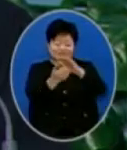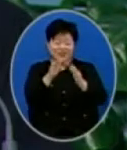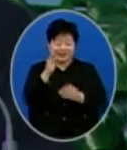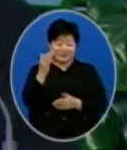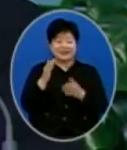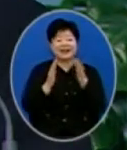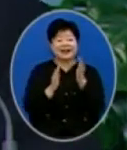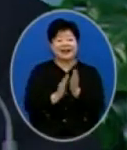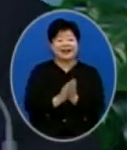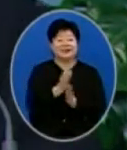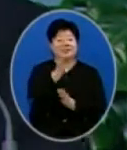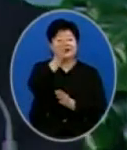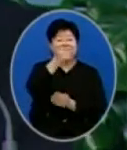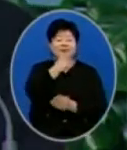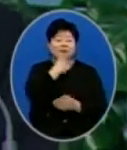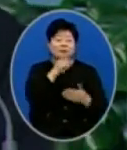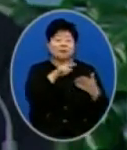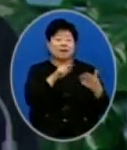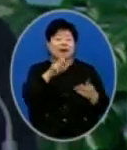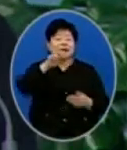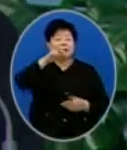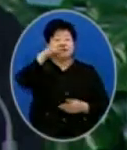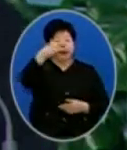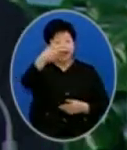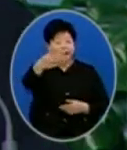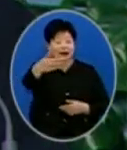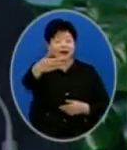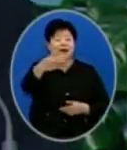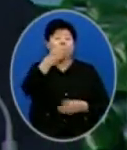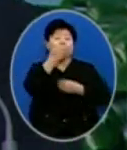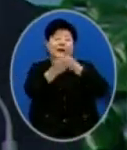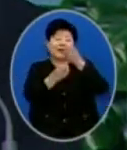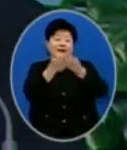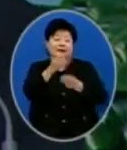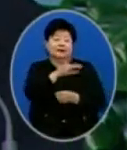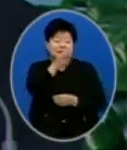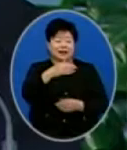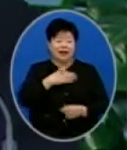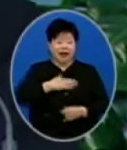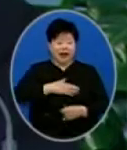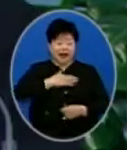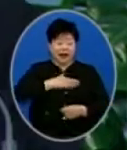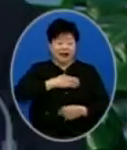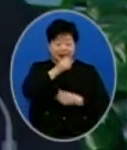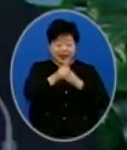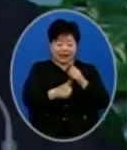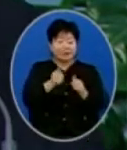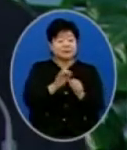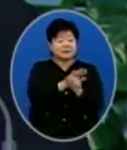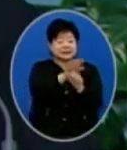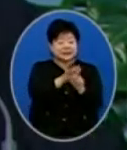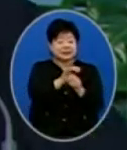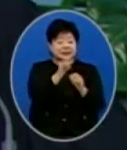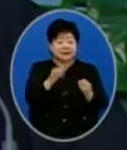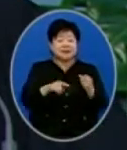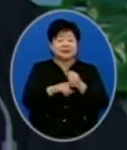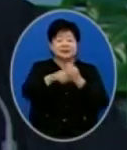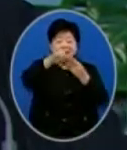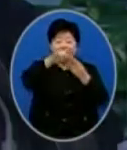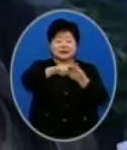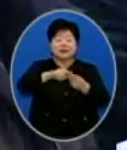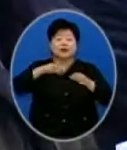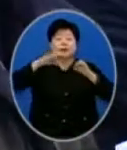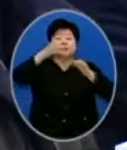할렐루야 로마서 8장 28절의 말씀을 다시 한번 고백합니다 우리가 알거니와 하나님을 사랑하는 자 곧